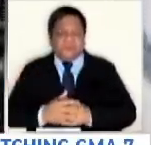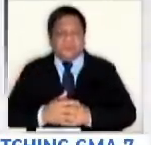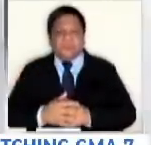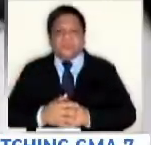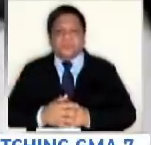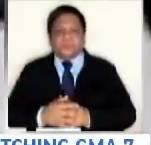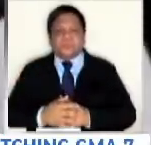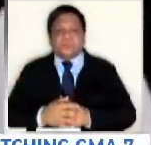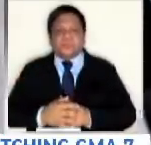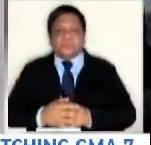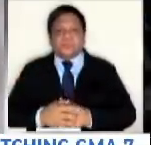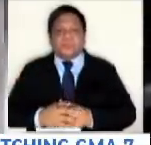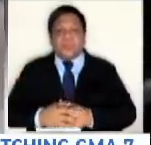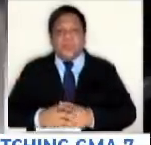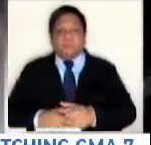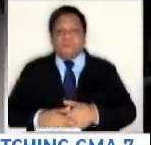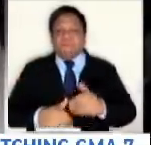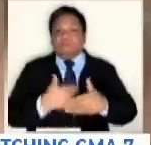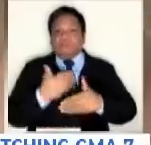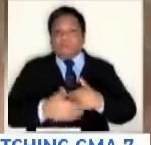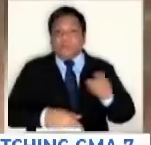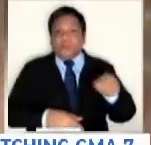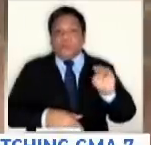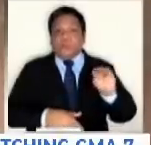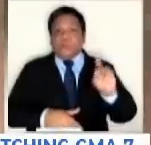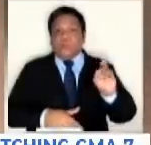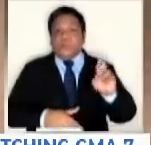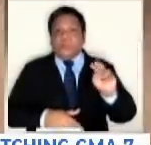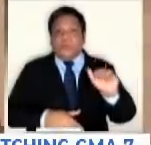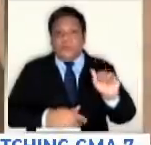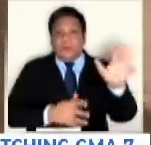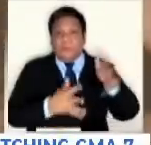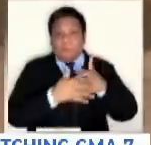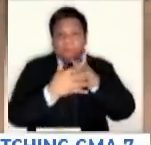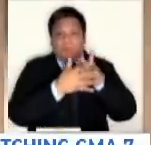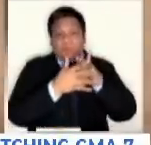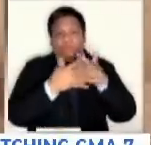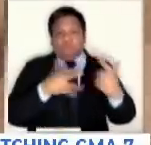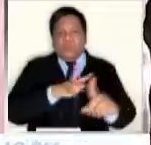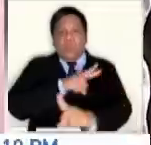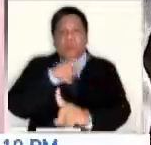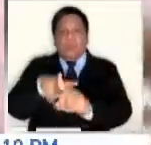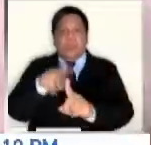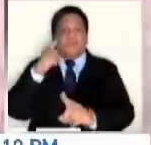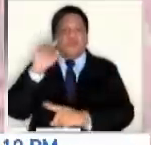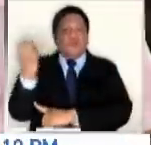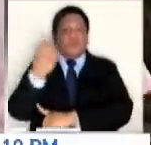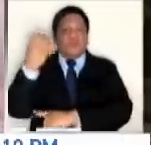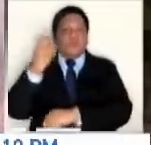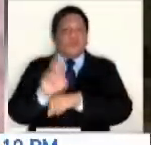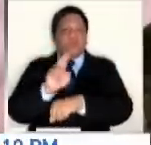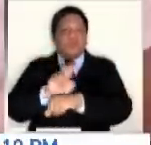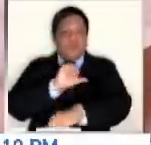Naghain ang EUA application ng Moderna ng Amerika sa ating Food and Drug Administration o FDA. Una nang sinabi ni Vaccine Czar Carlito